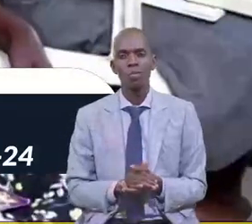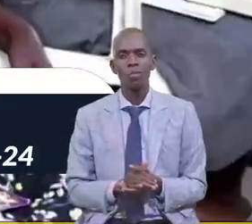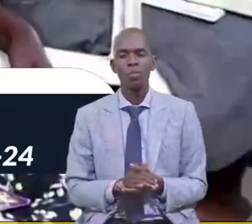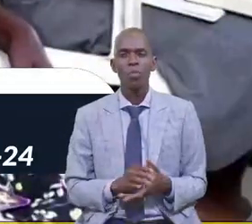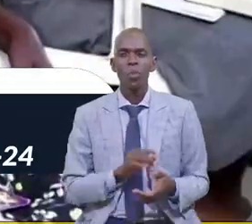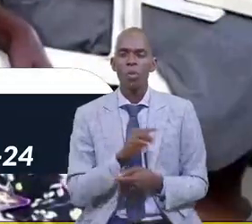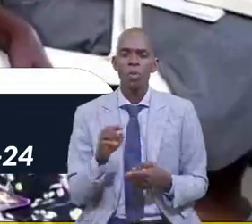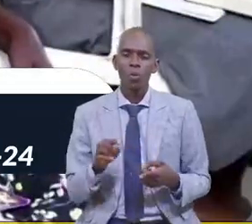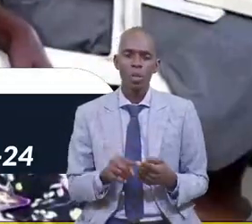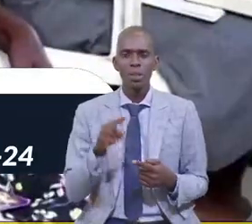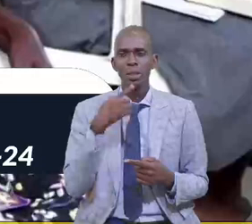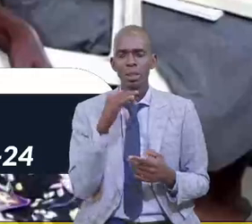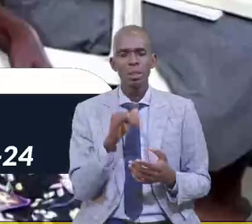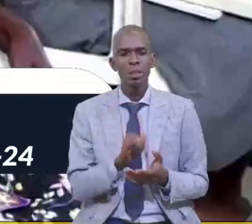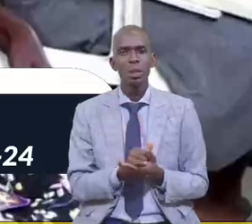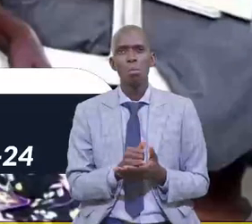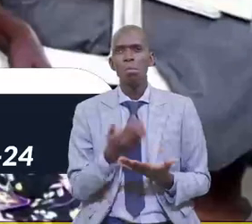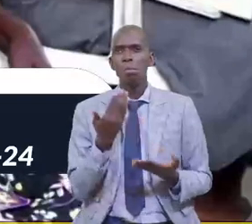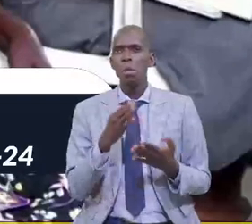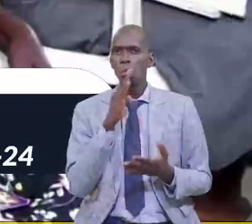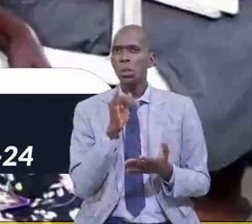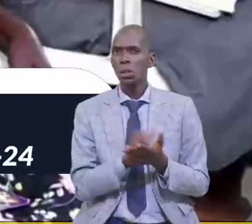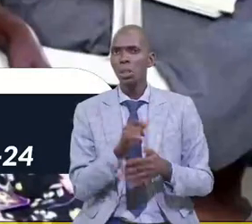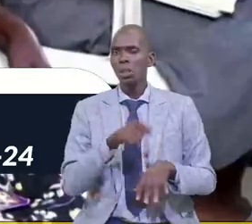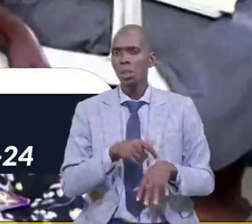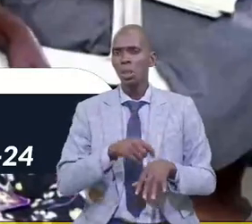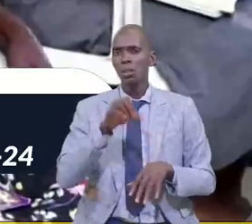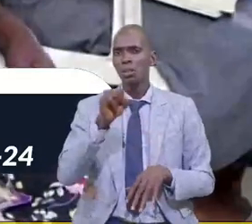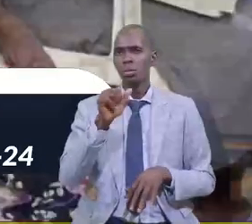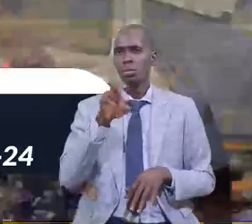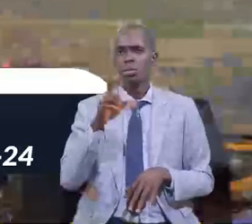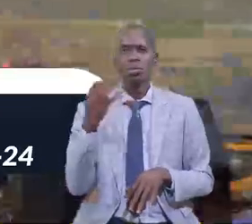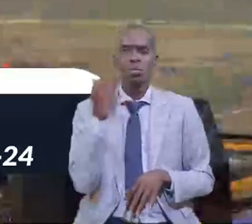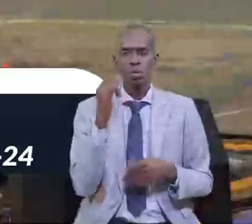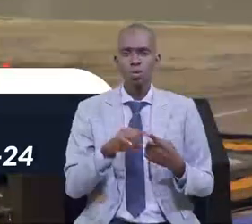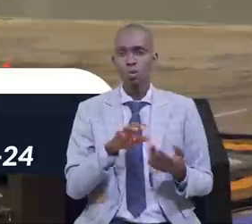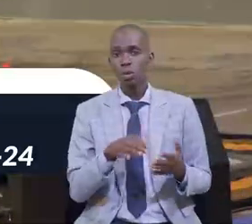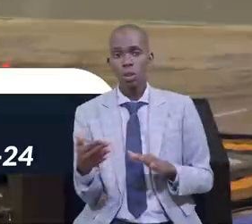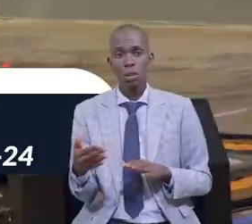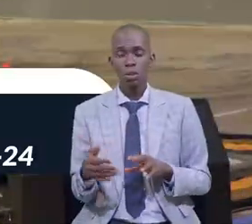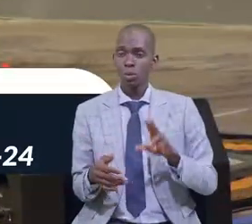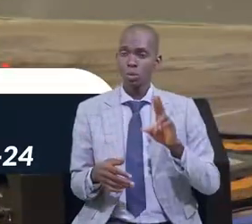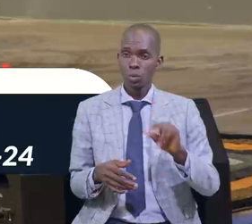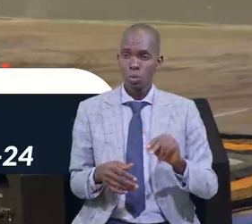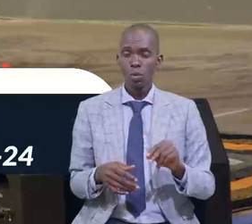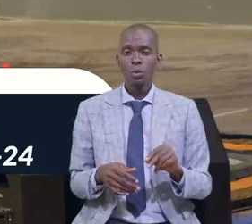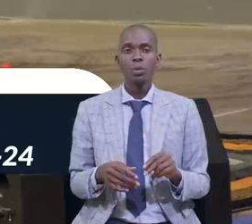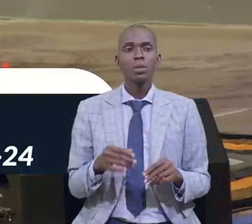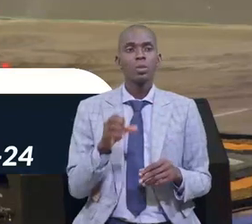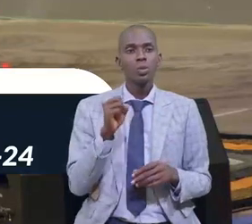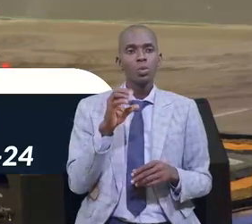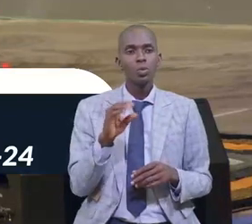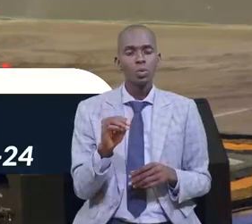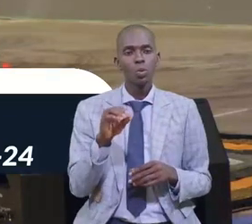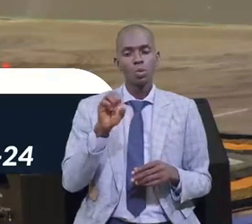Mais vous dites, mais que c'était l'heure qui devait mourir? Non. Parce qu'il se rendit